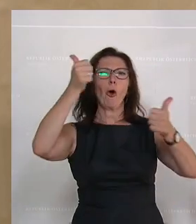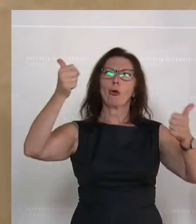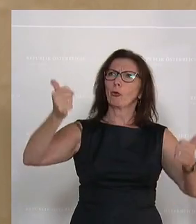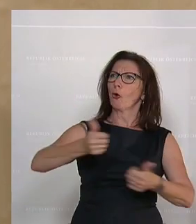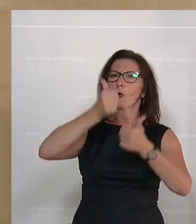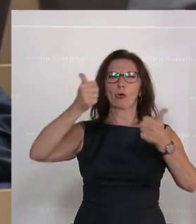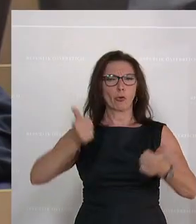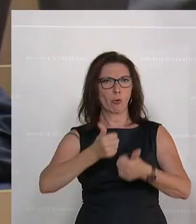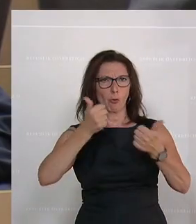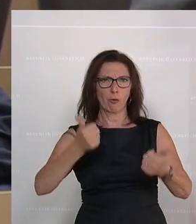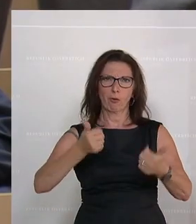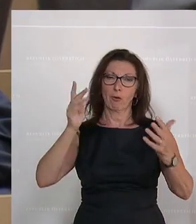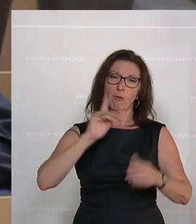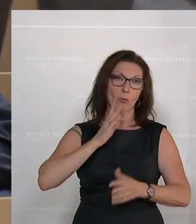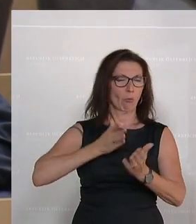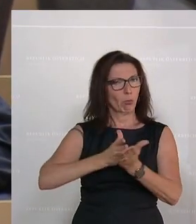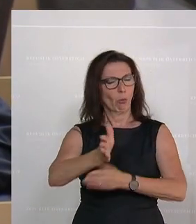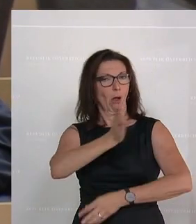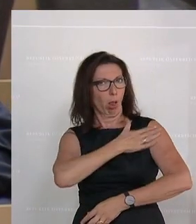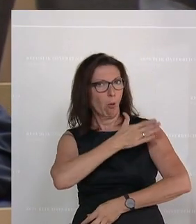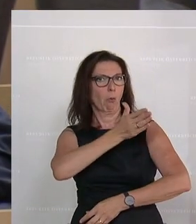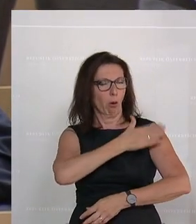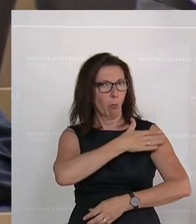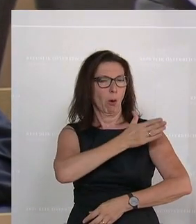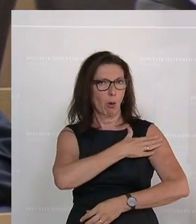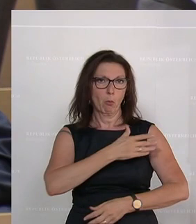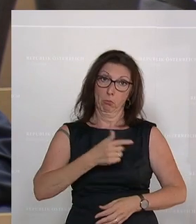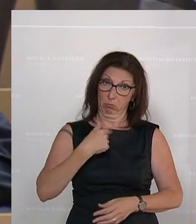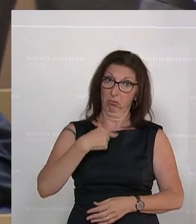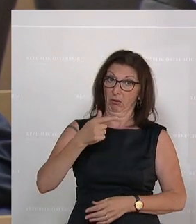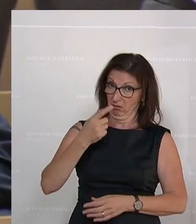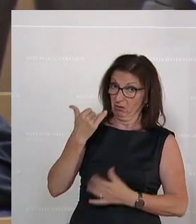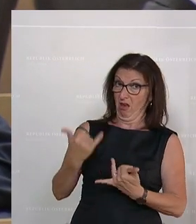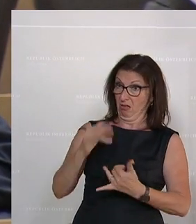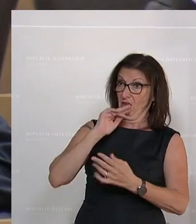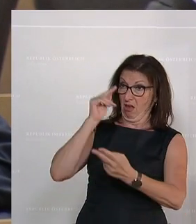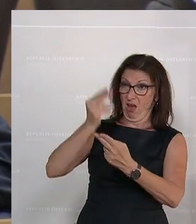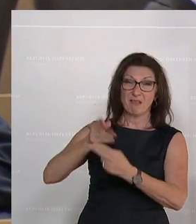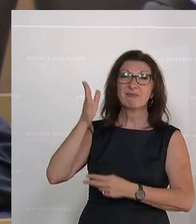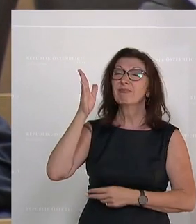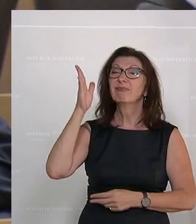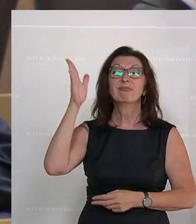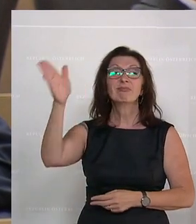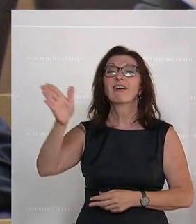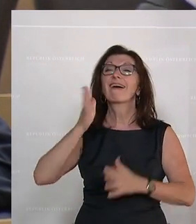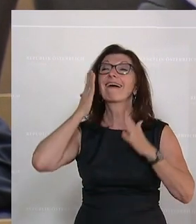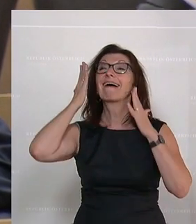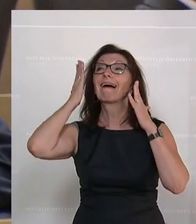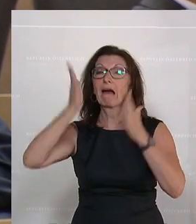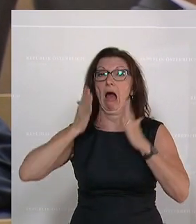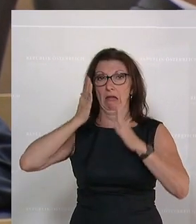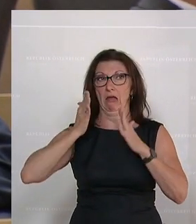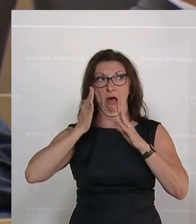läuft dieser lobgesang der herr nie gegangen ist dann sage ich ihnen sie haben keine ahnung was draußen in wirklichkeit